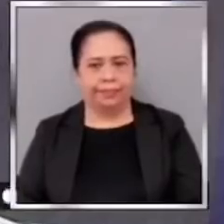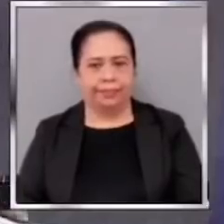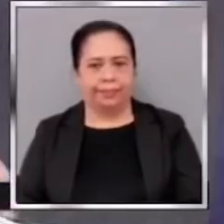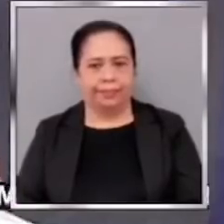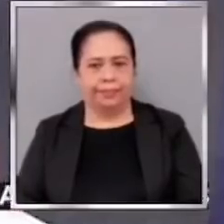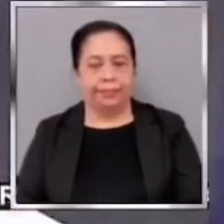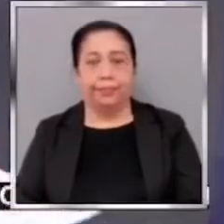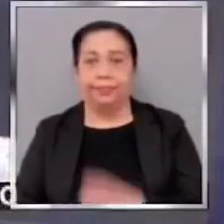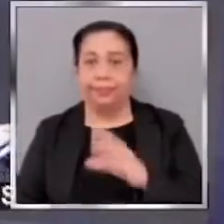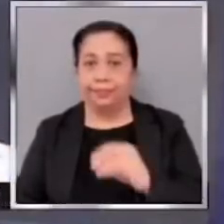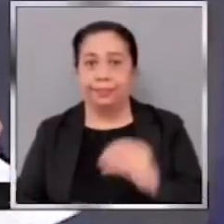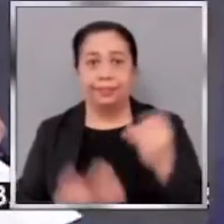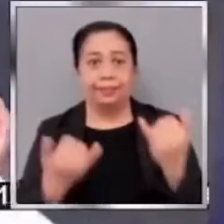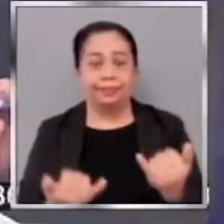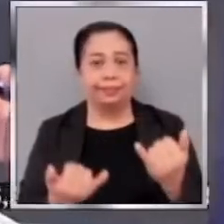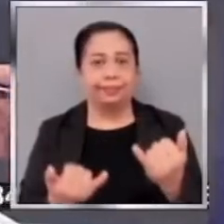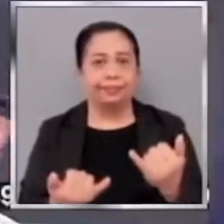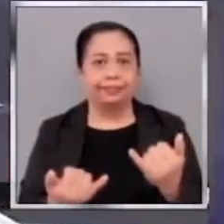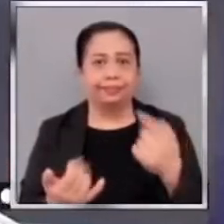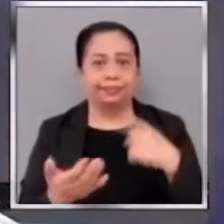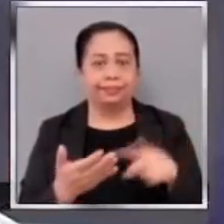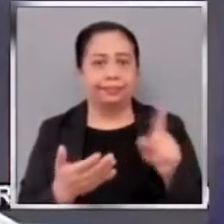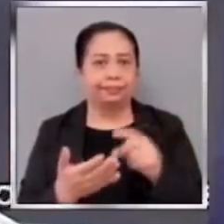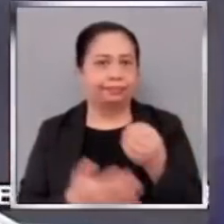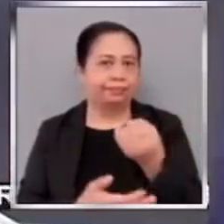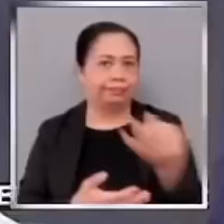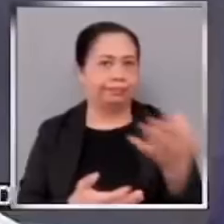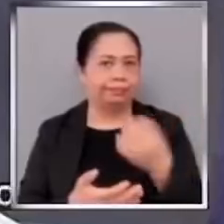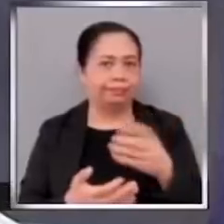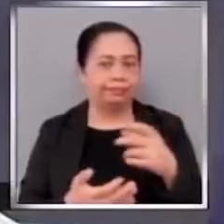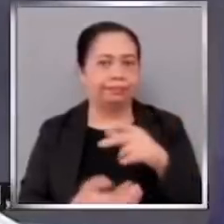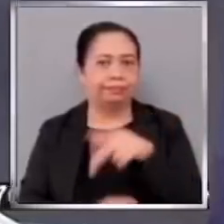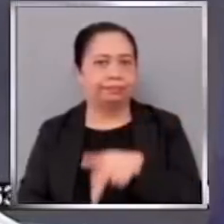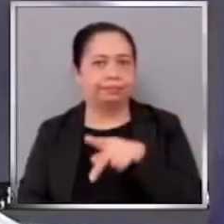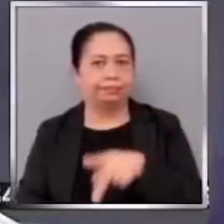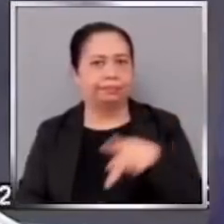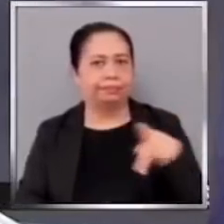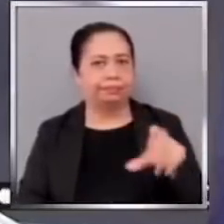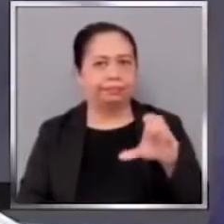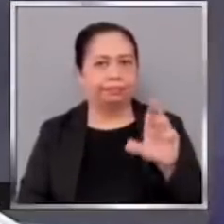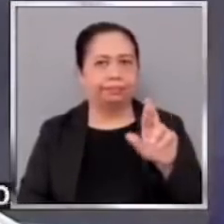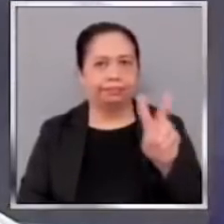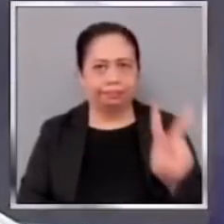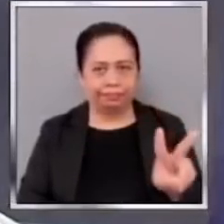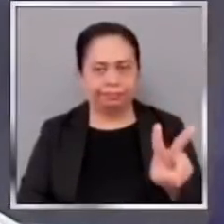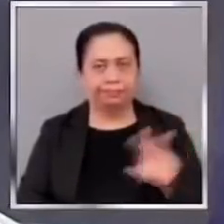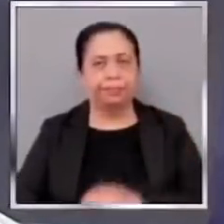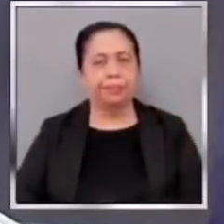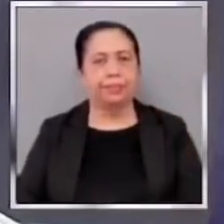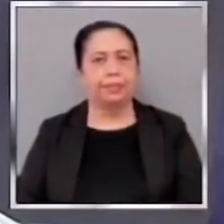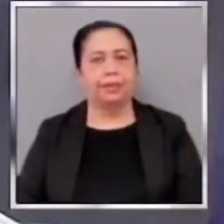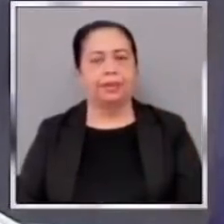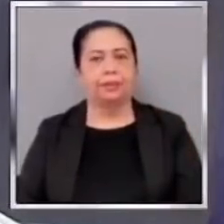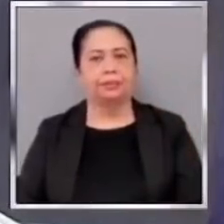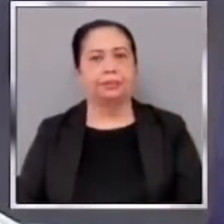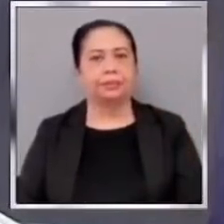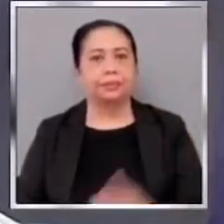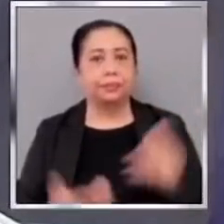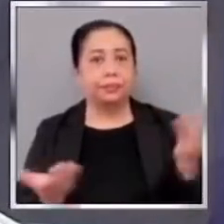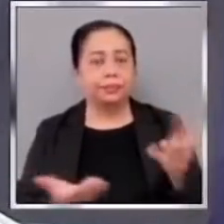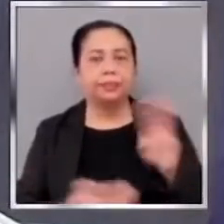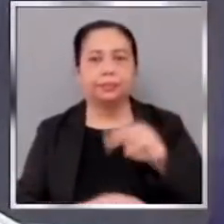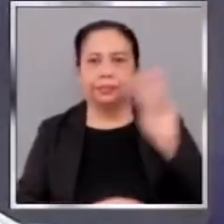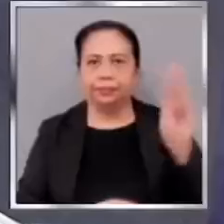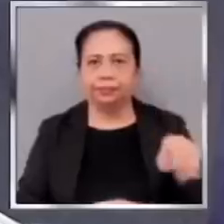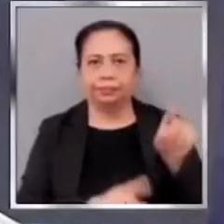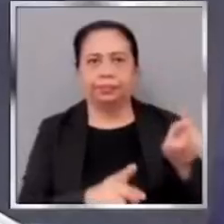At ngayon naman po, kamustahin natin ang bilangan sa Parish Pastoral for Council for Responsible Voting o PPCRV sa Maynila. Naroon si